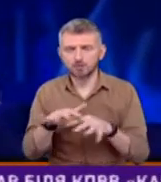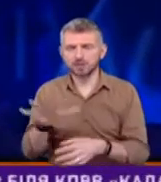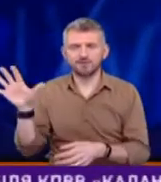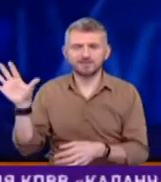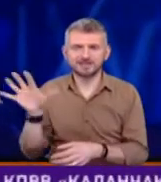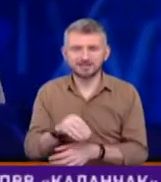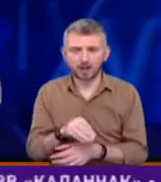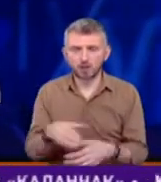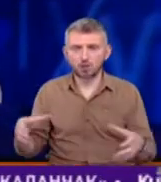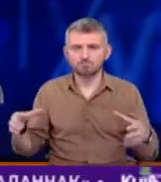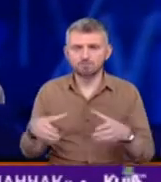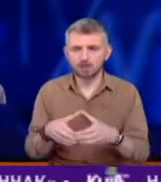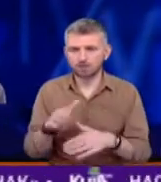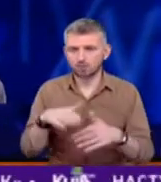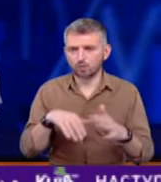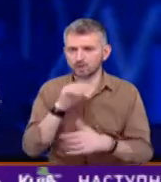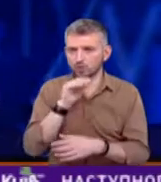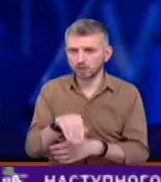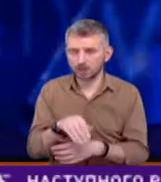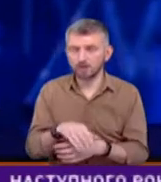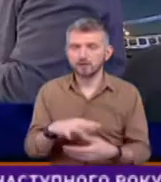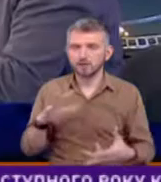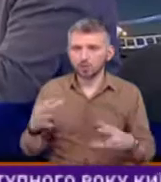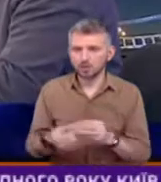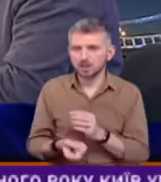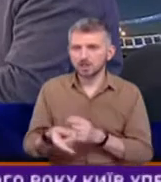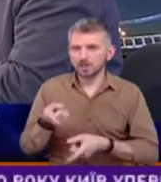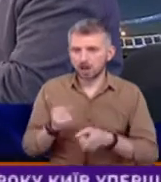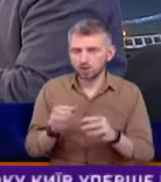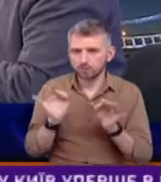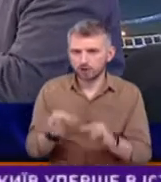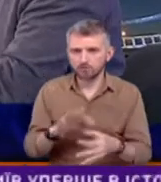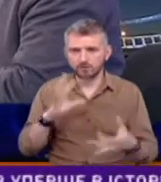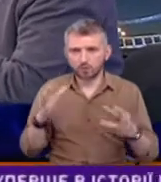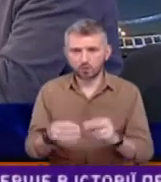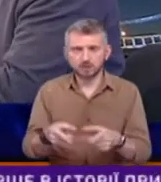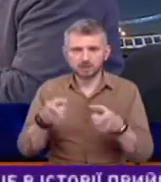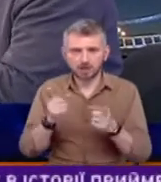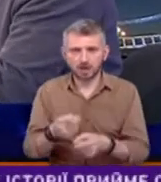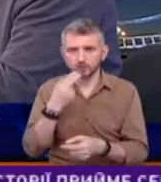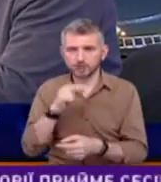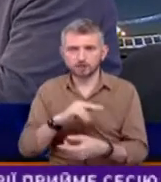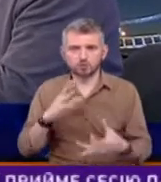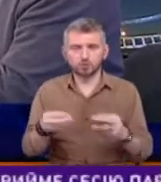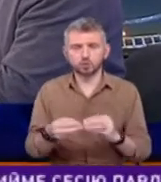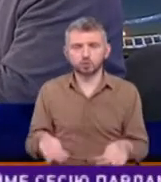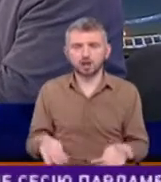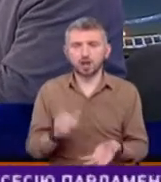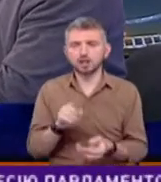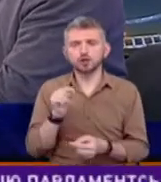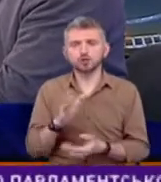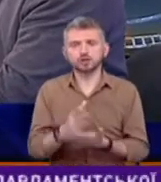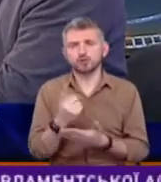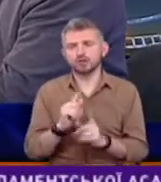вся команда професіоналів виходить кожен реально, своєму правильно, напрямі. Виходить в реально якісний продукт. Але тут є